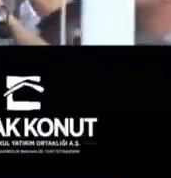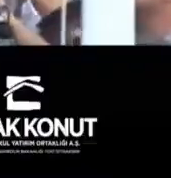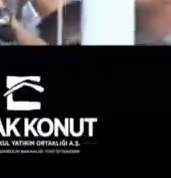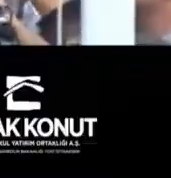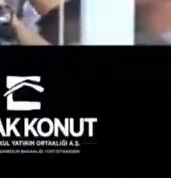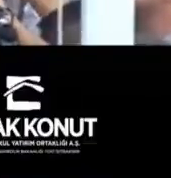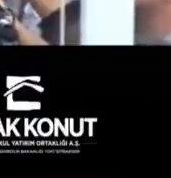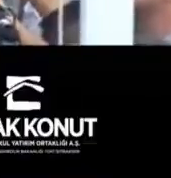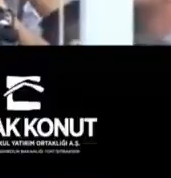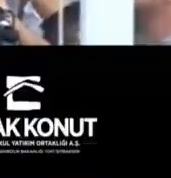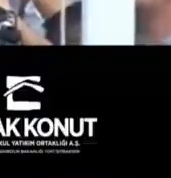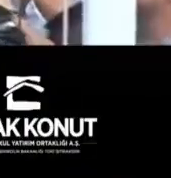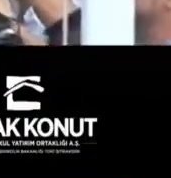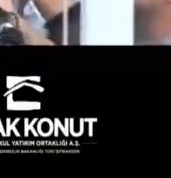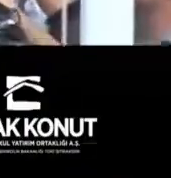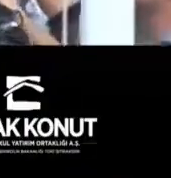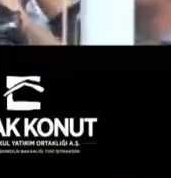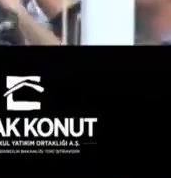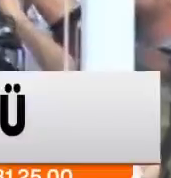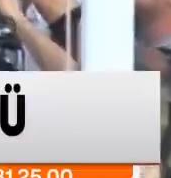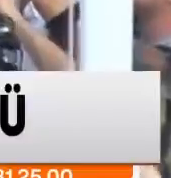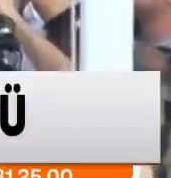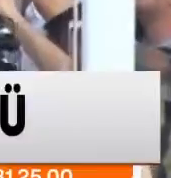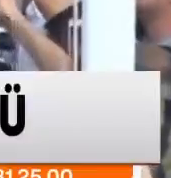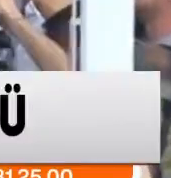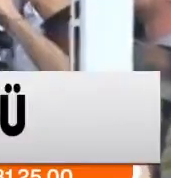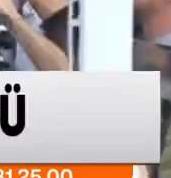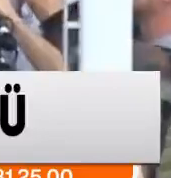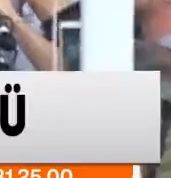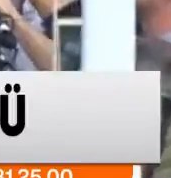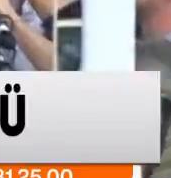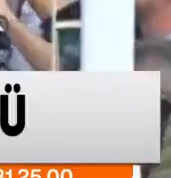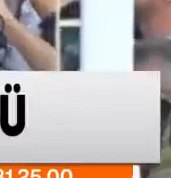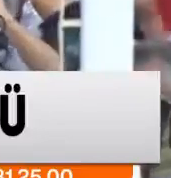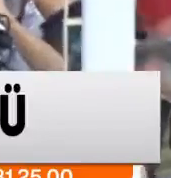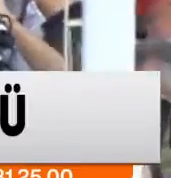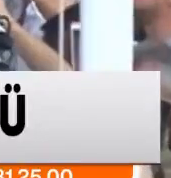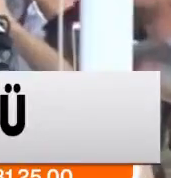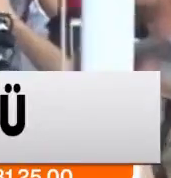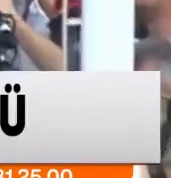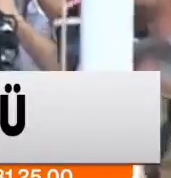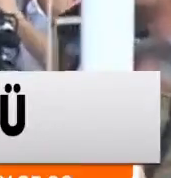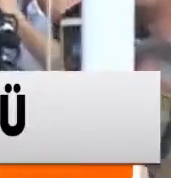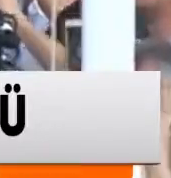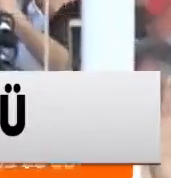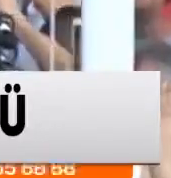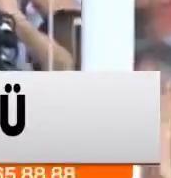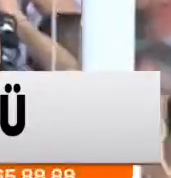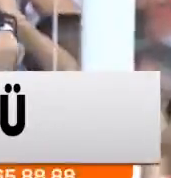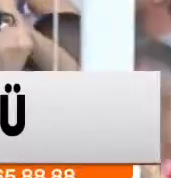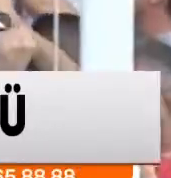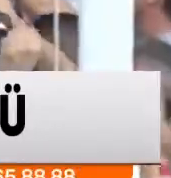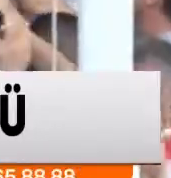böyledir. %52 iş başına getirdiği Cumhurbaşkanı görmedim.